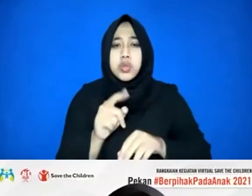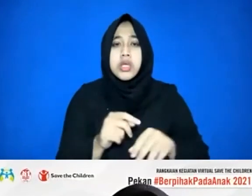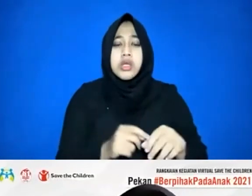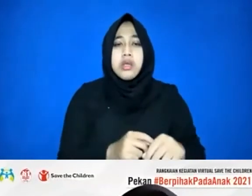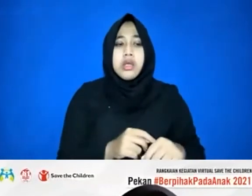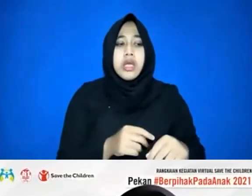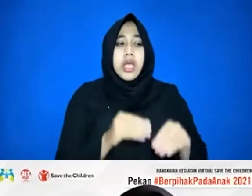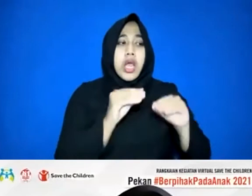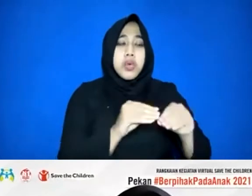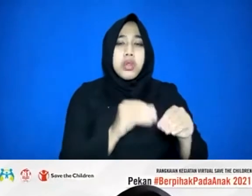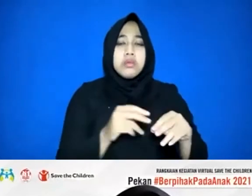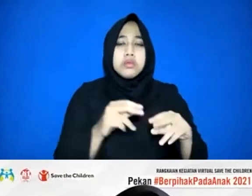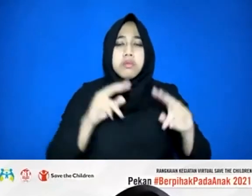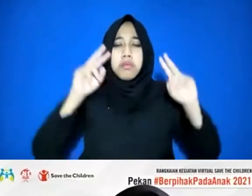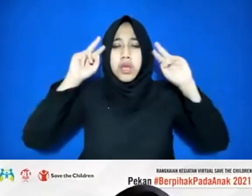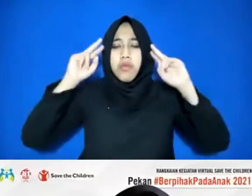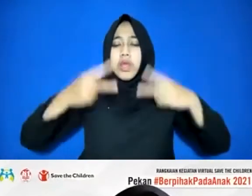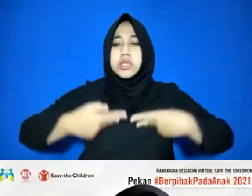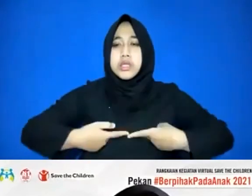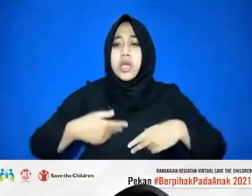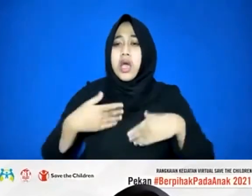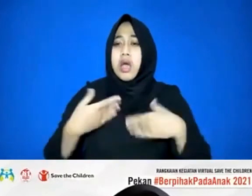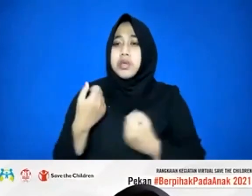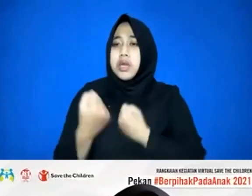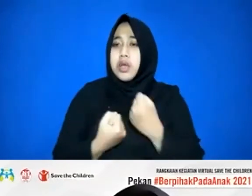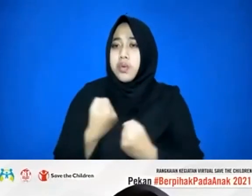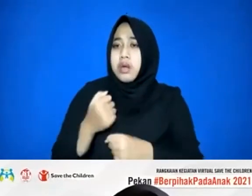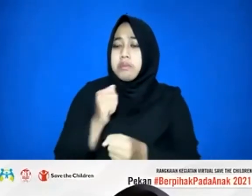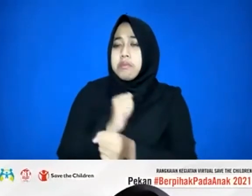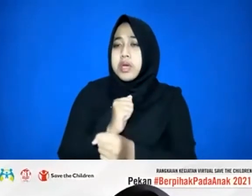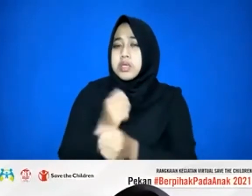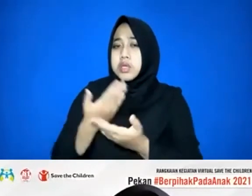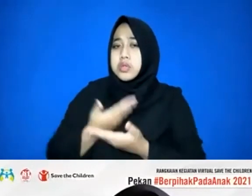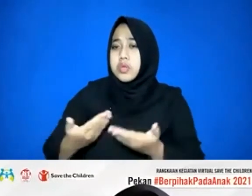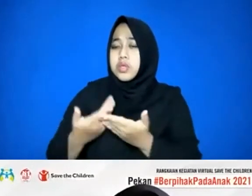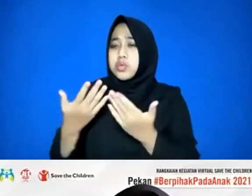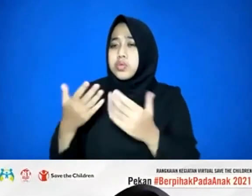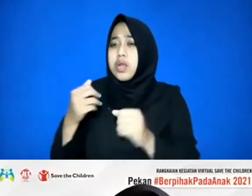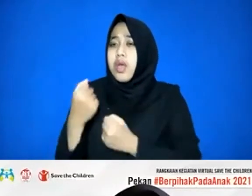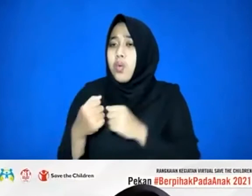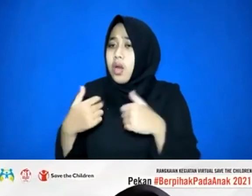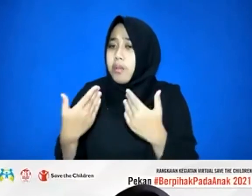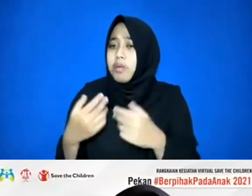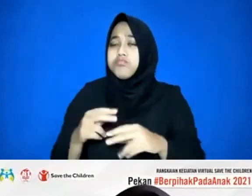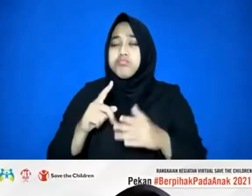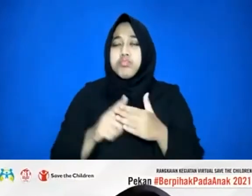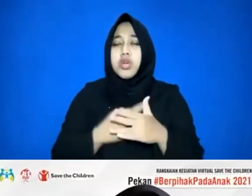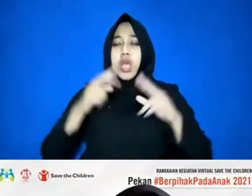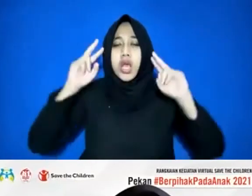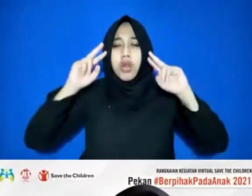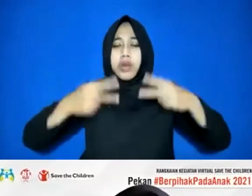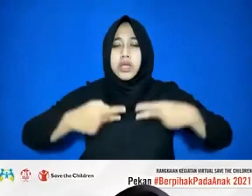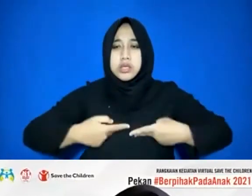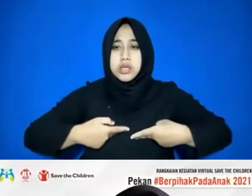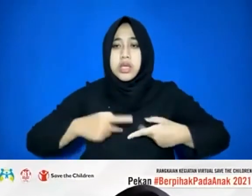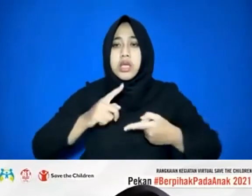edukatifnya adalah kita merefleksi. Jadi apa yang sudah dilakukan oleh pekerja sosial itu apa saja. Nah, kita refleksi, kemudian teman-teman supervisor